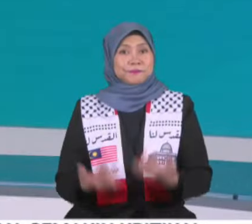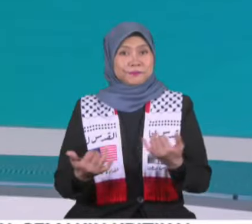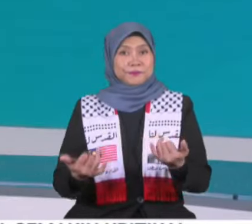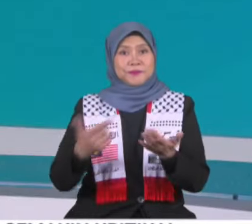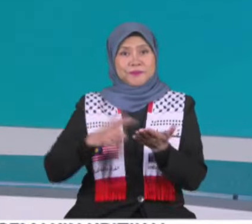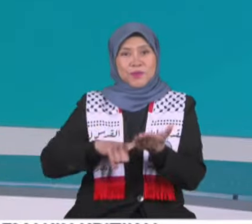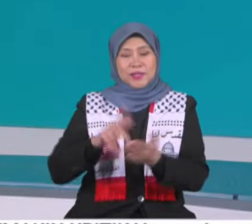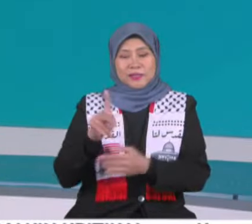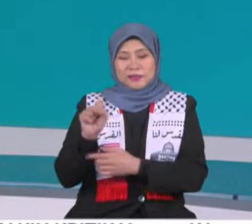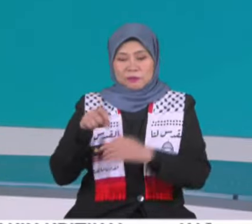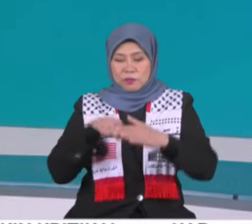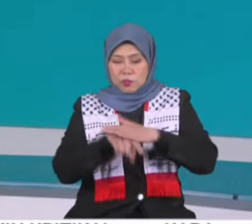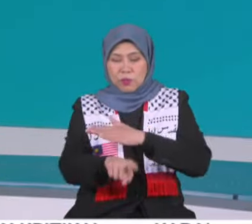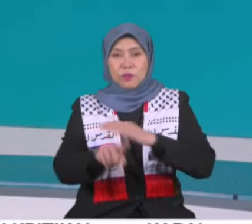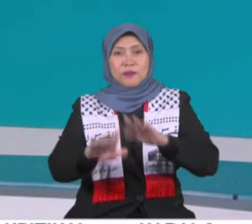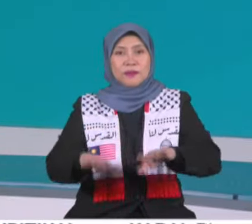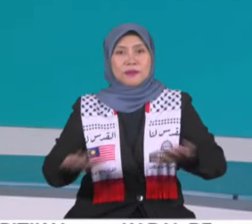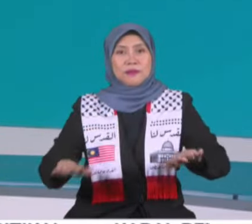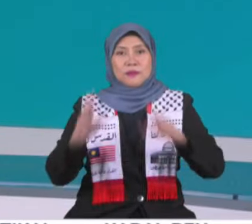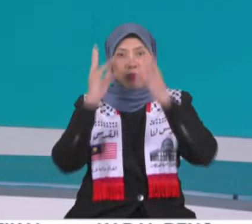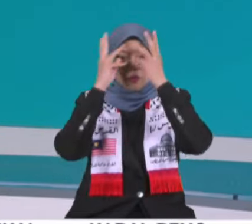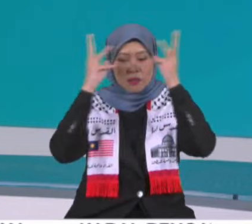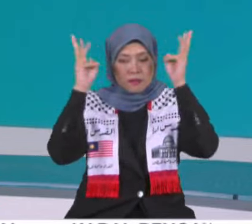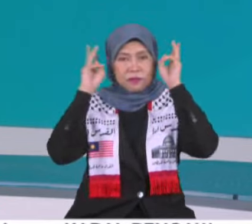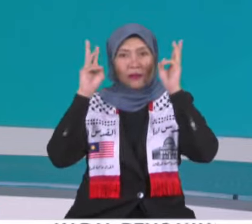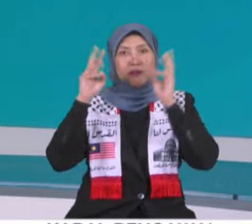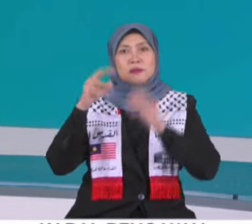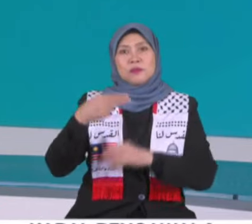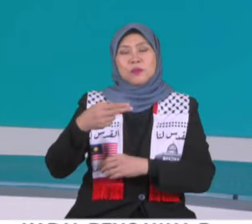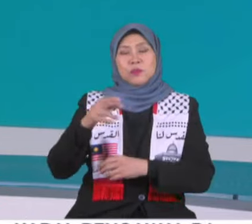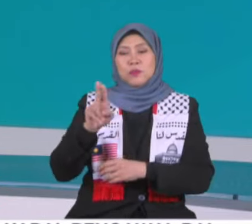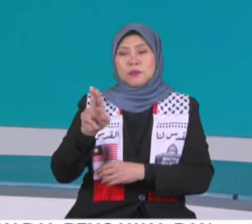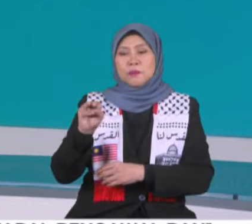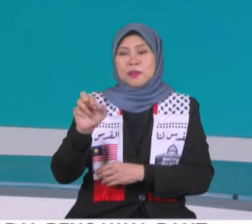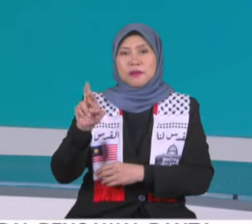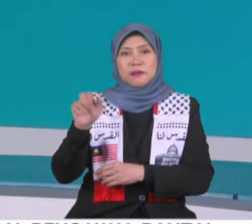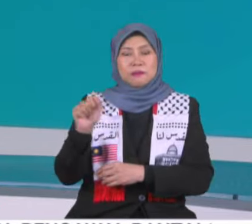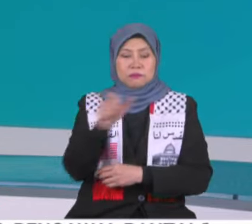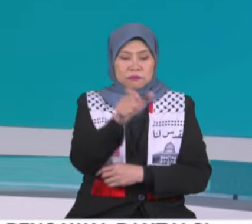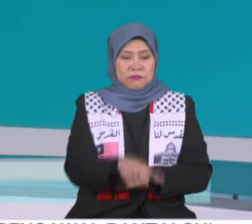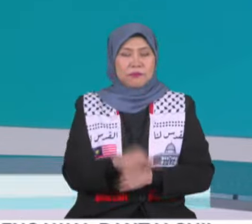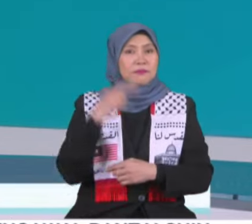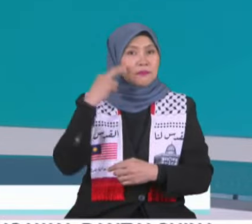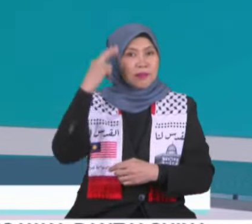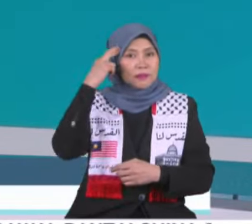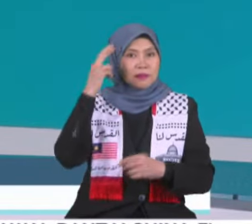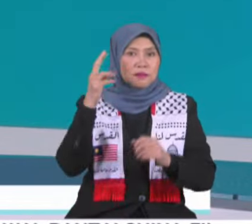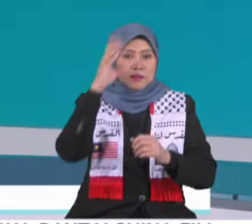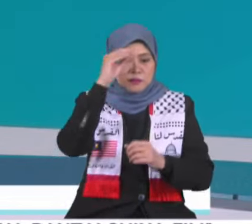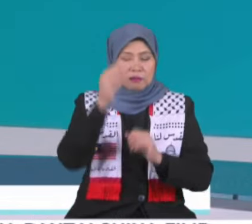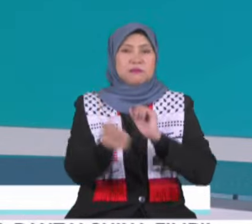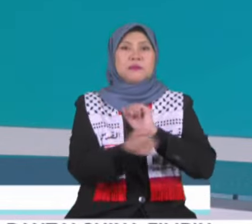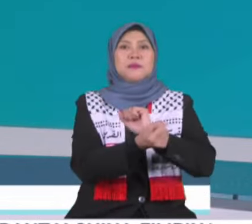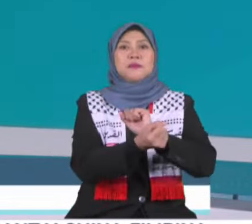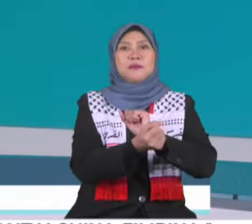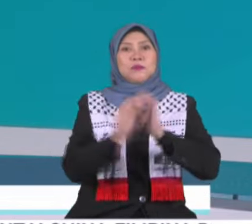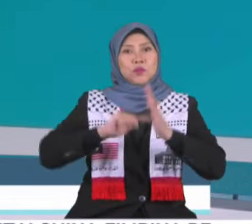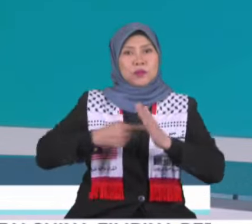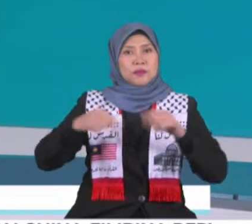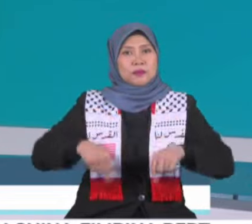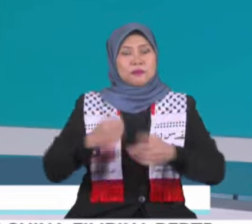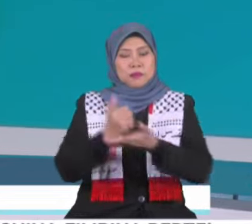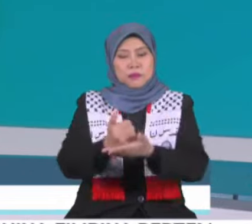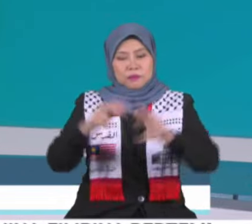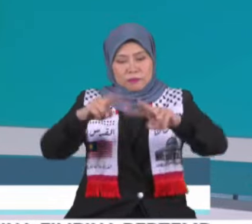Perkembangan kes bunuh kanak-kanak orang asli Nuraina Humaira Rosli, seorang remaja lelaki direman 7 hari bermula hari ini untuk